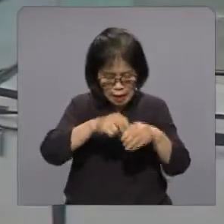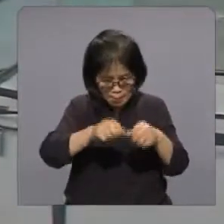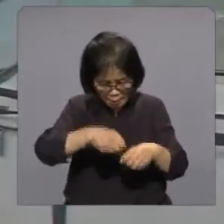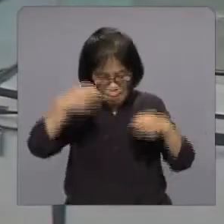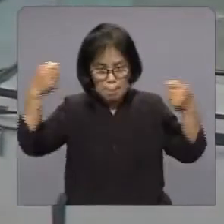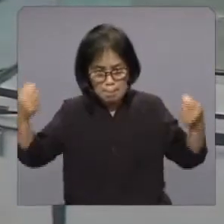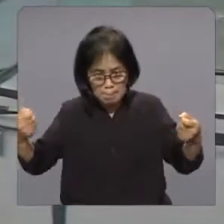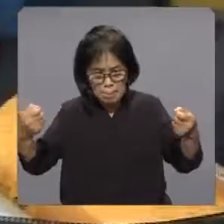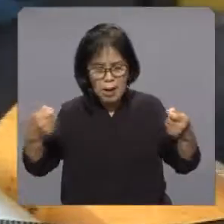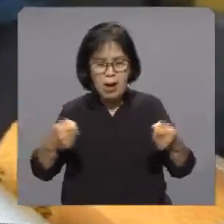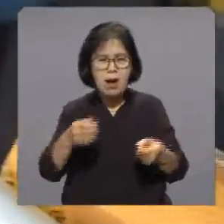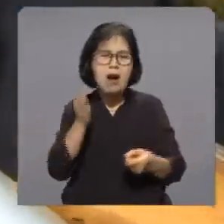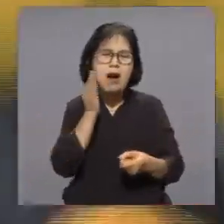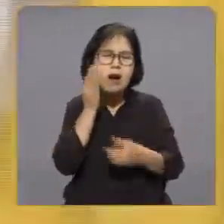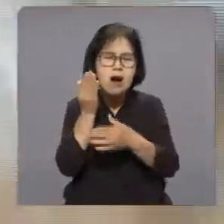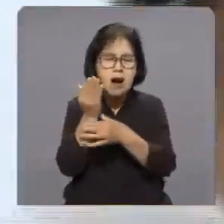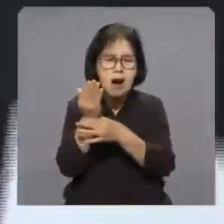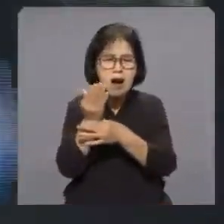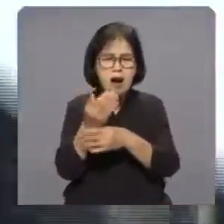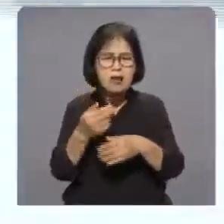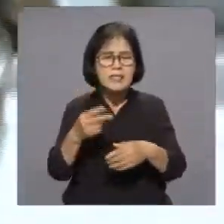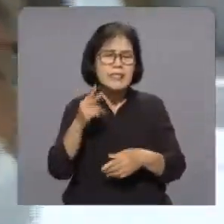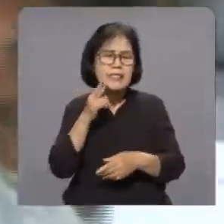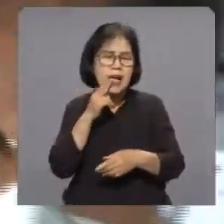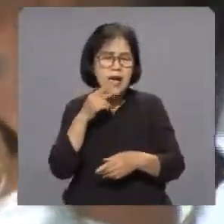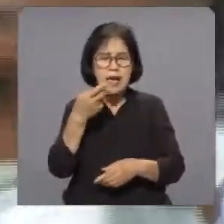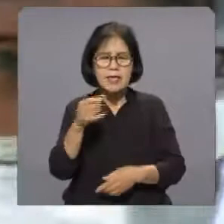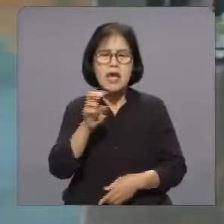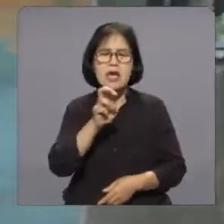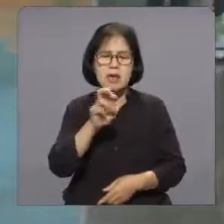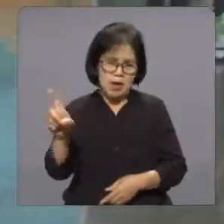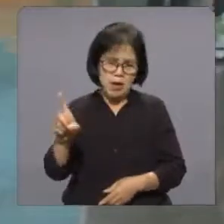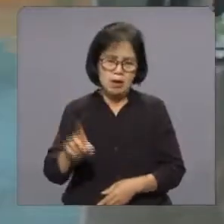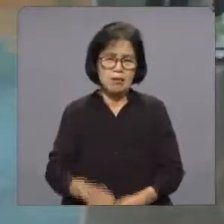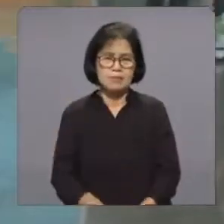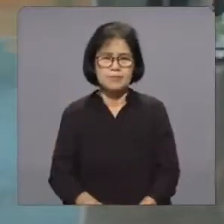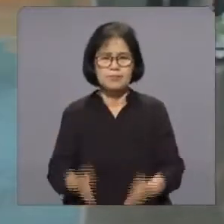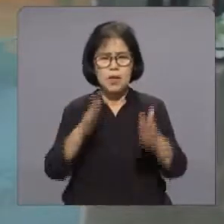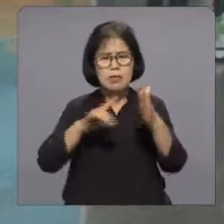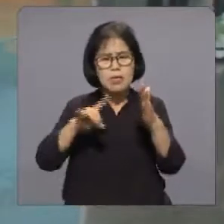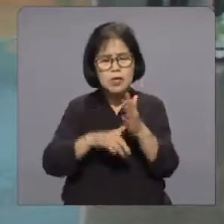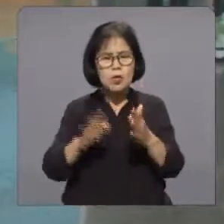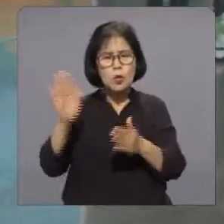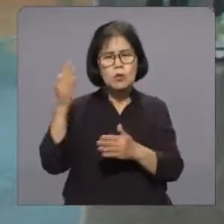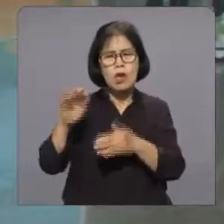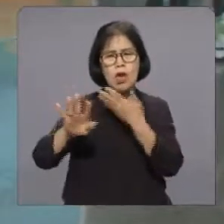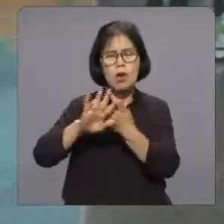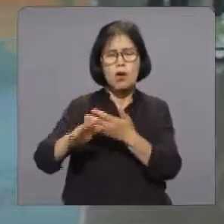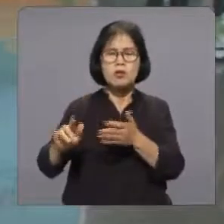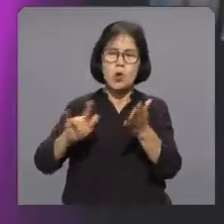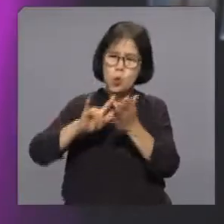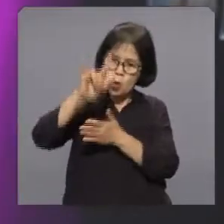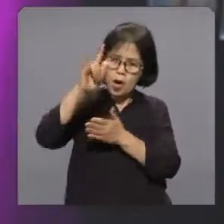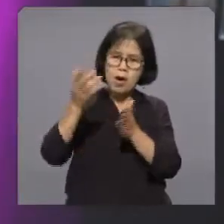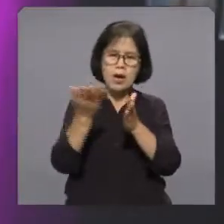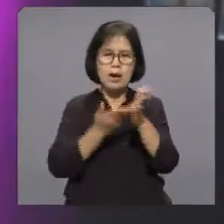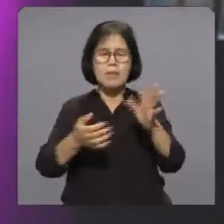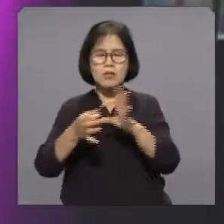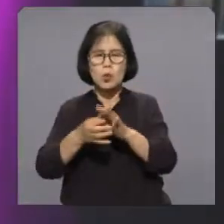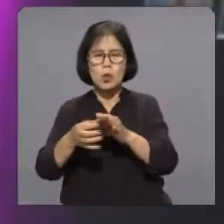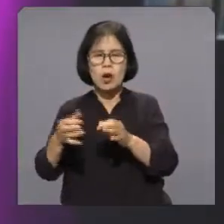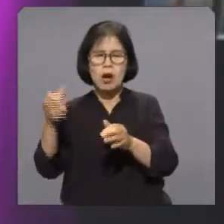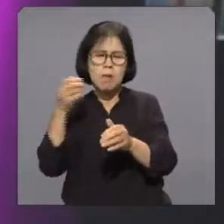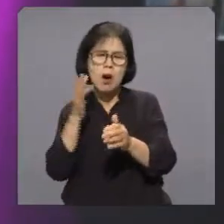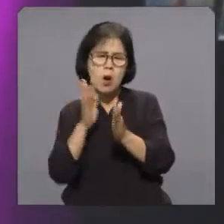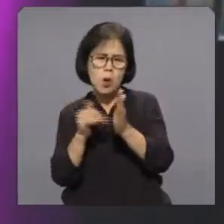확인하자 대마 65g 상당의 마약이 발견됩니다. 관세청이 최근 해외에서 공항과 항만을 통한 마약